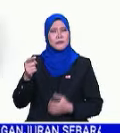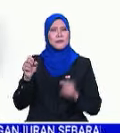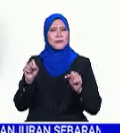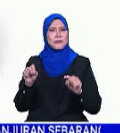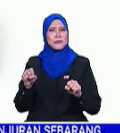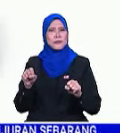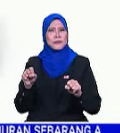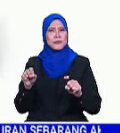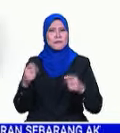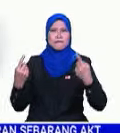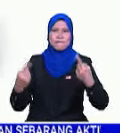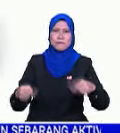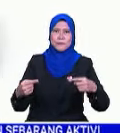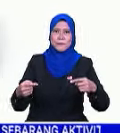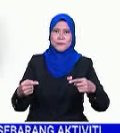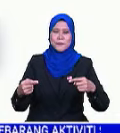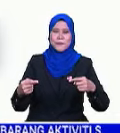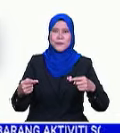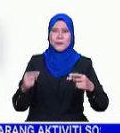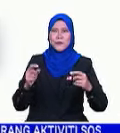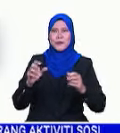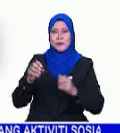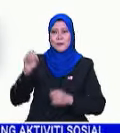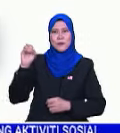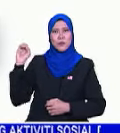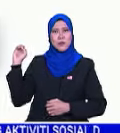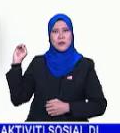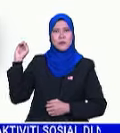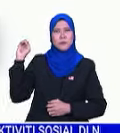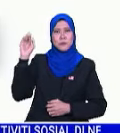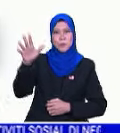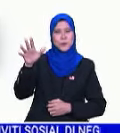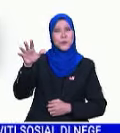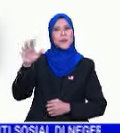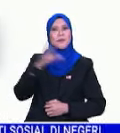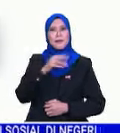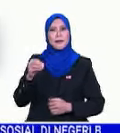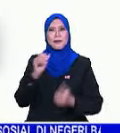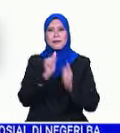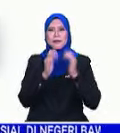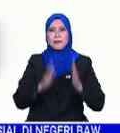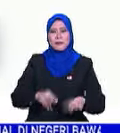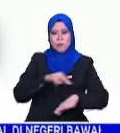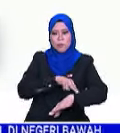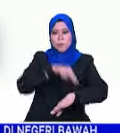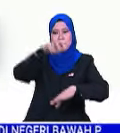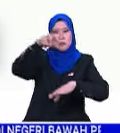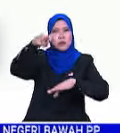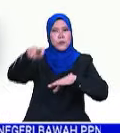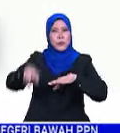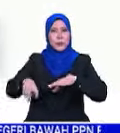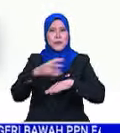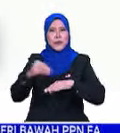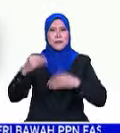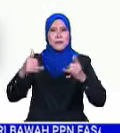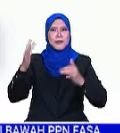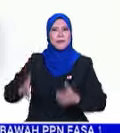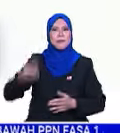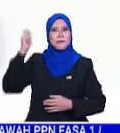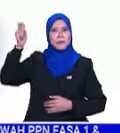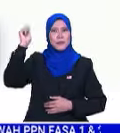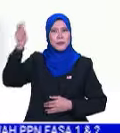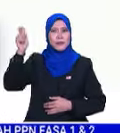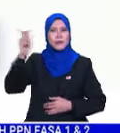meluaskan aksi tersebut adalah atlet lontar peluru Muhammad Ziad Zulkifli, atlet lompat jauh Abdul Latif Romli, pemain badminton Chia Lik